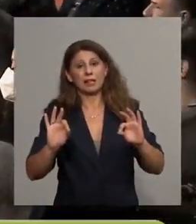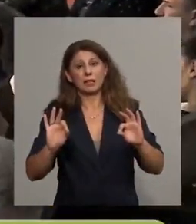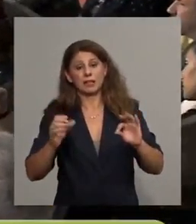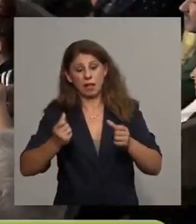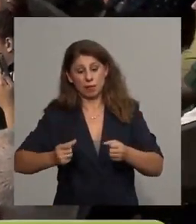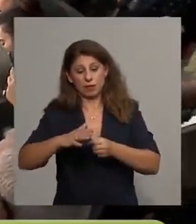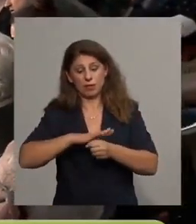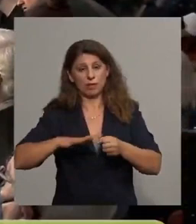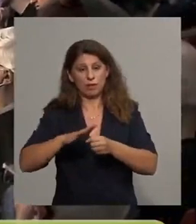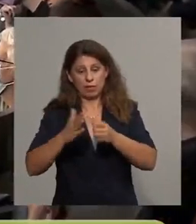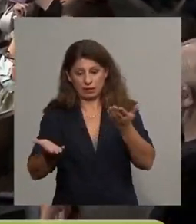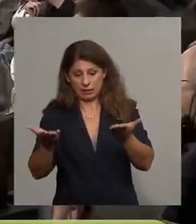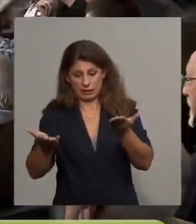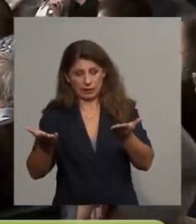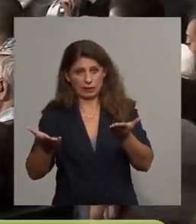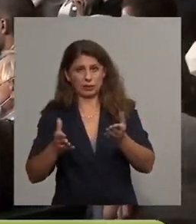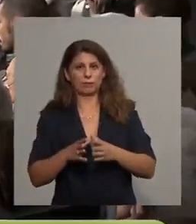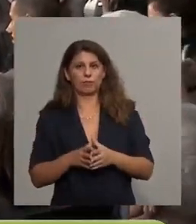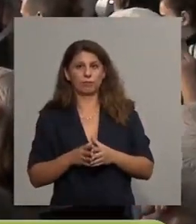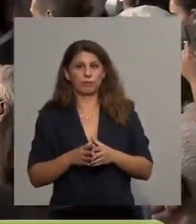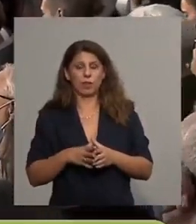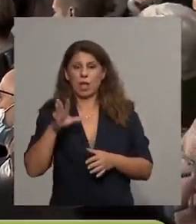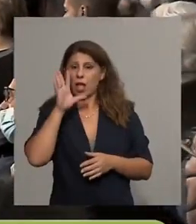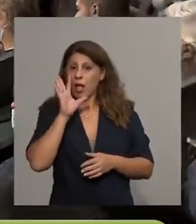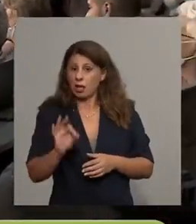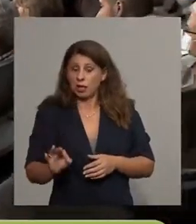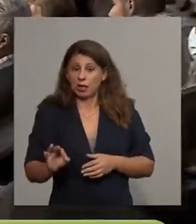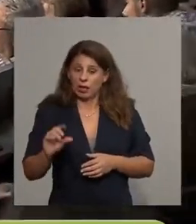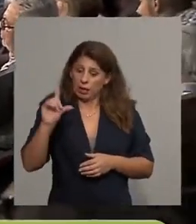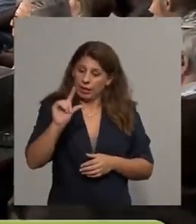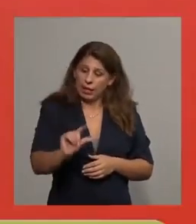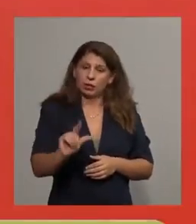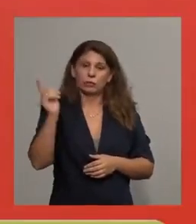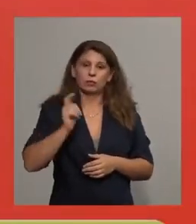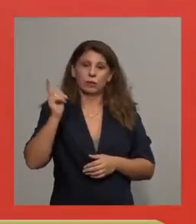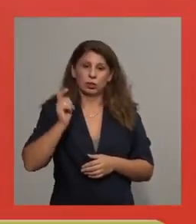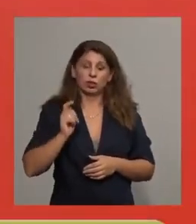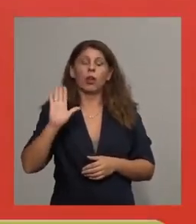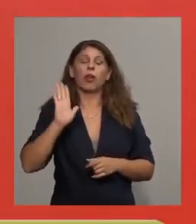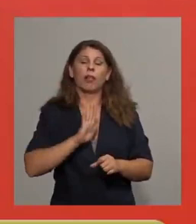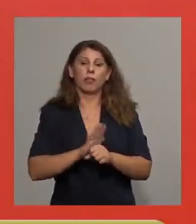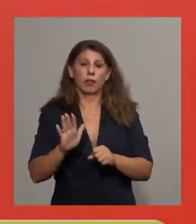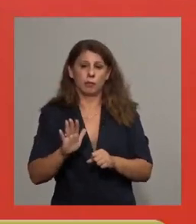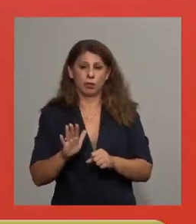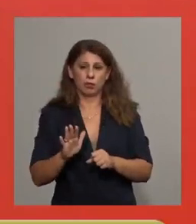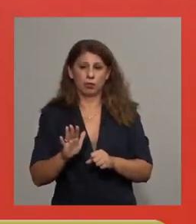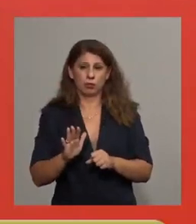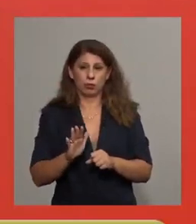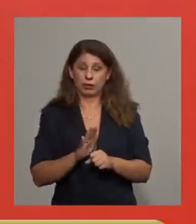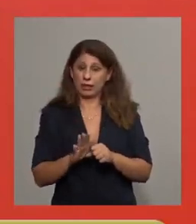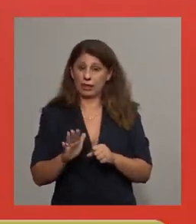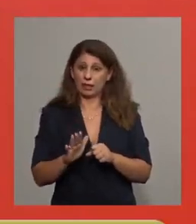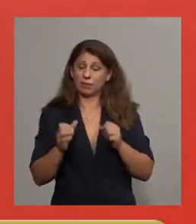τη βάση σύγκρισης. Και η αλήθεια είναι ότι ο κατώτατος μισθός δεν επαρκούσε για να